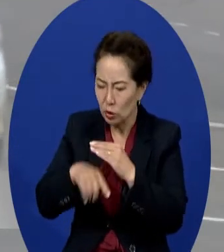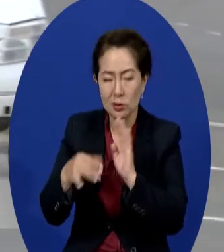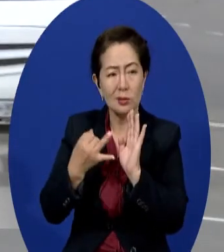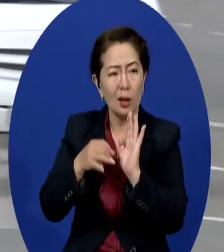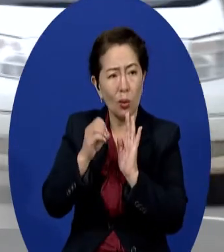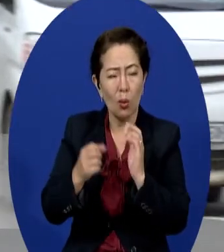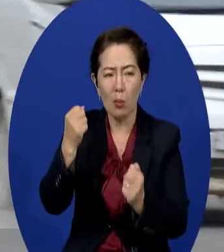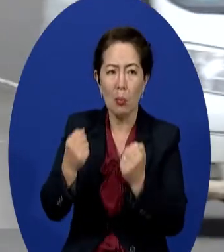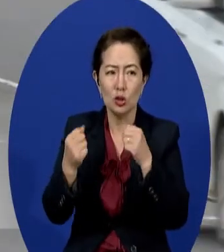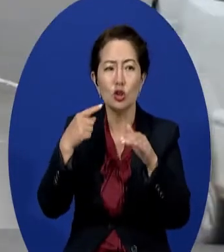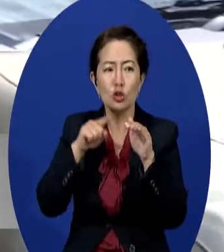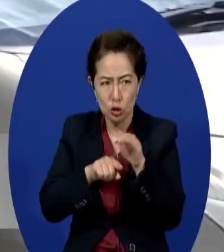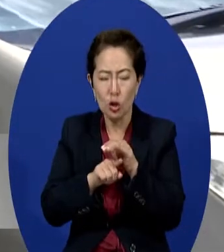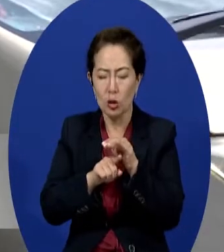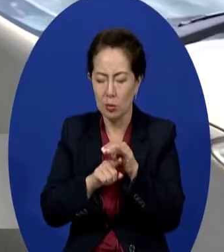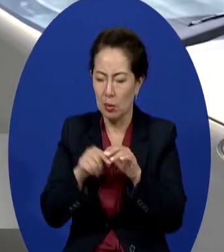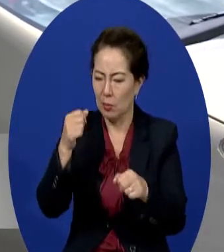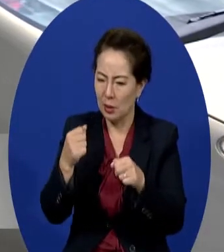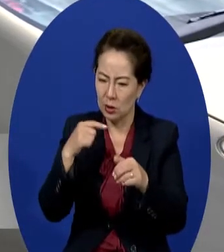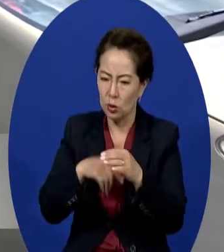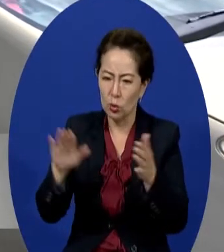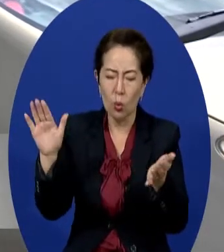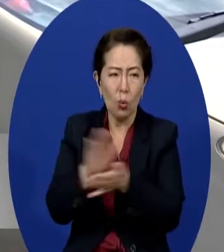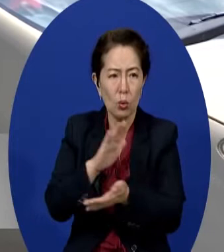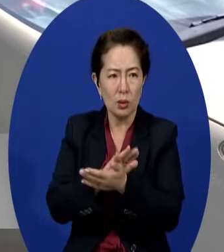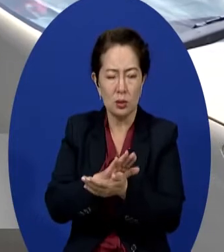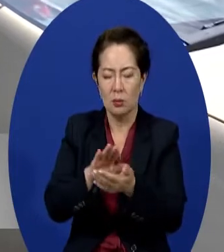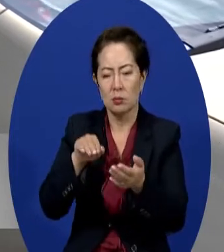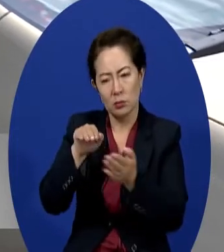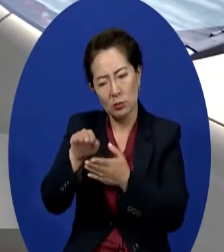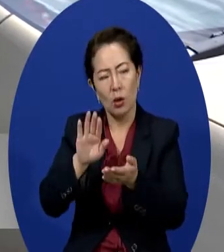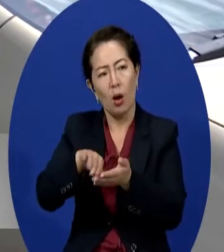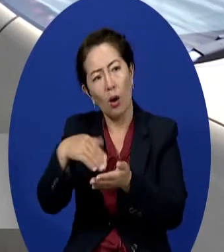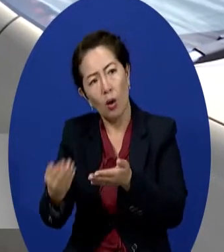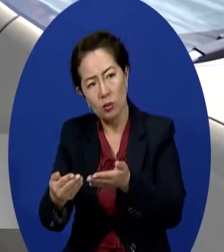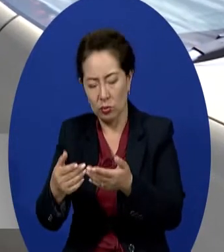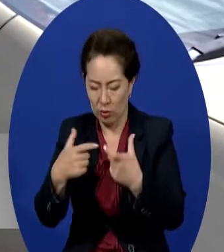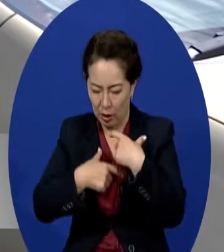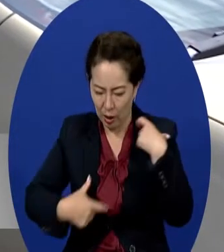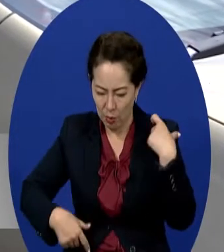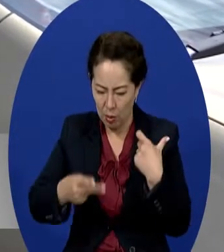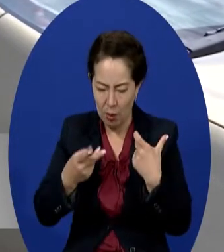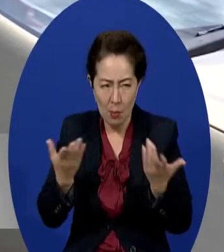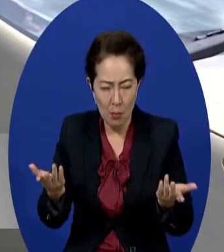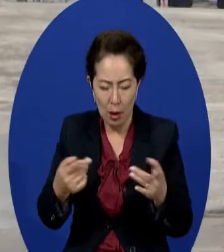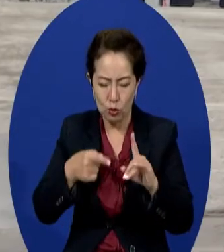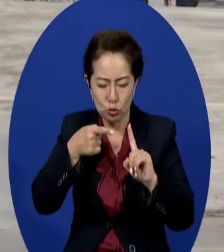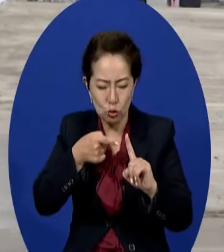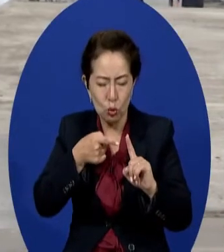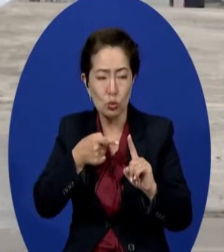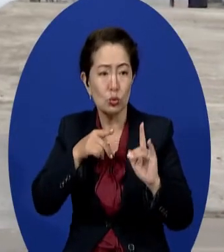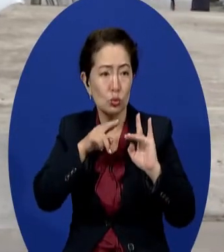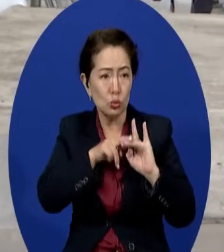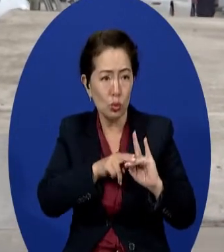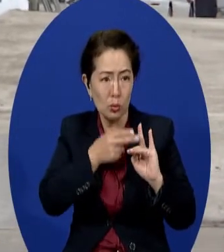нь тээврийн хэрэгслээр зорчиж явсан ба тээврийн хэрэгсэл хурд хэтрүүлж онхолдох үед хамгаалах бүс болон зориултын суудлыг хэрэглээгүй улмаас